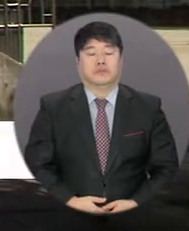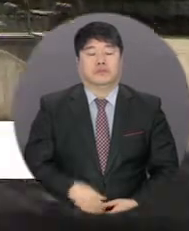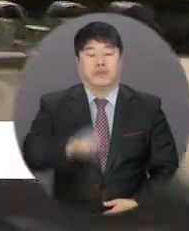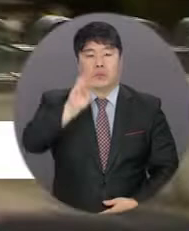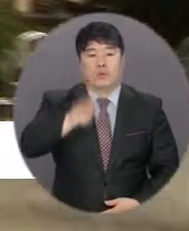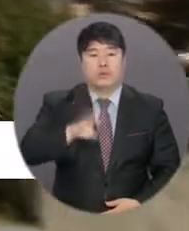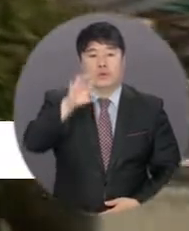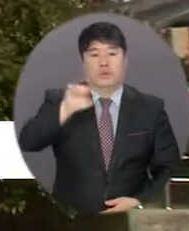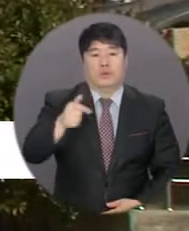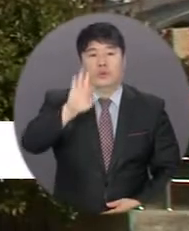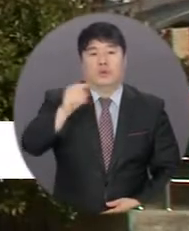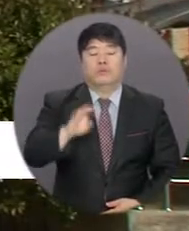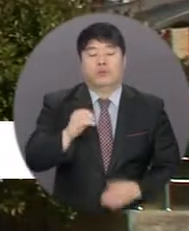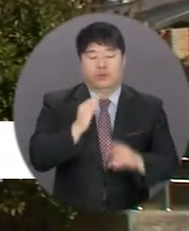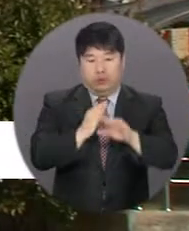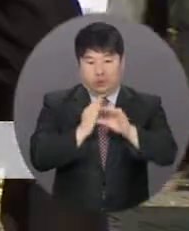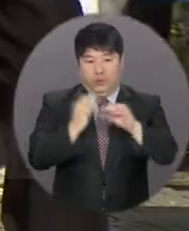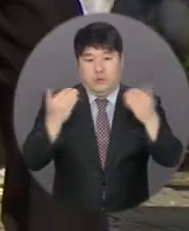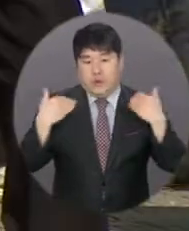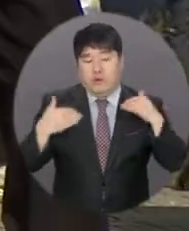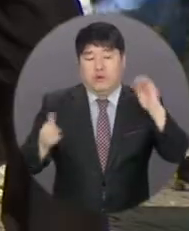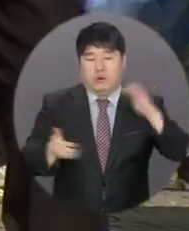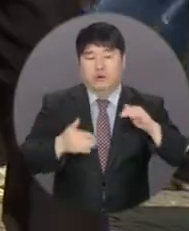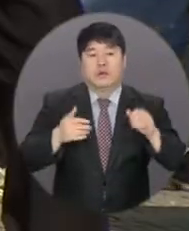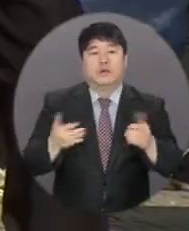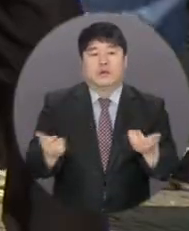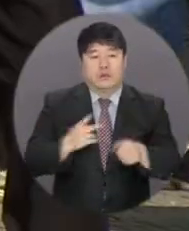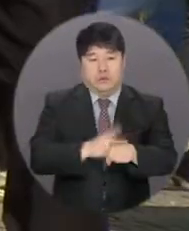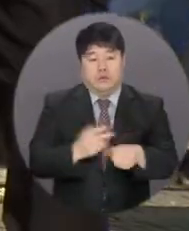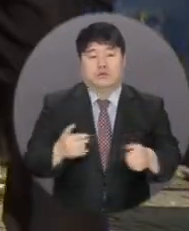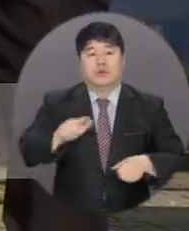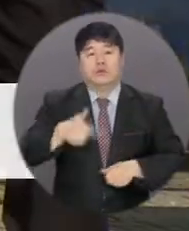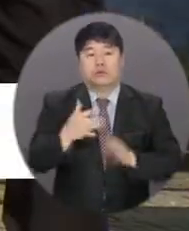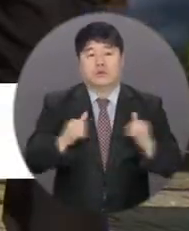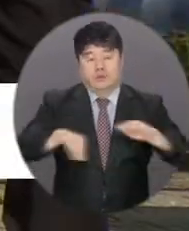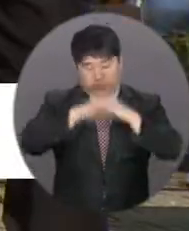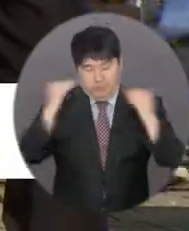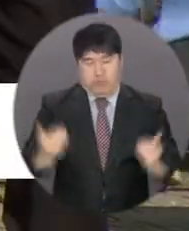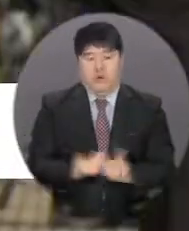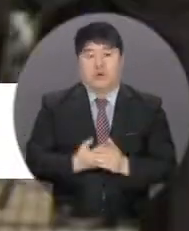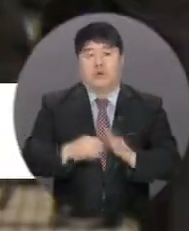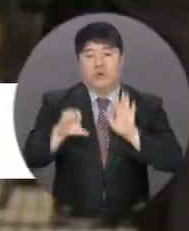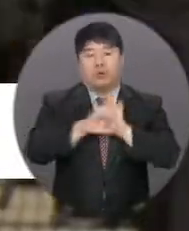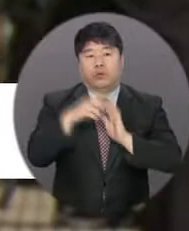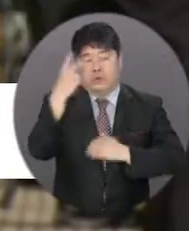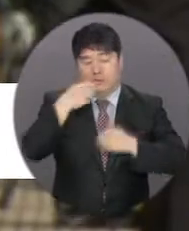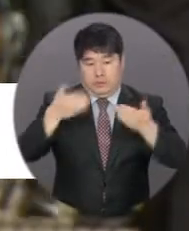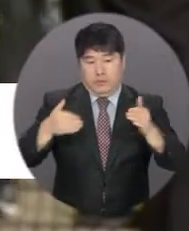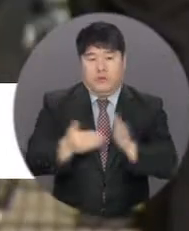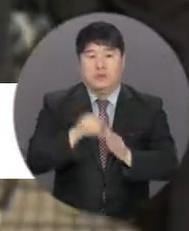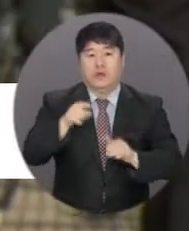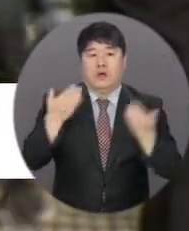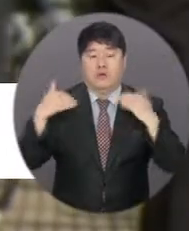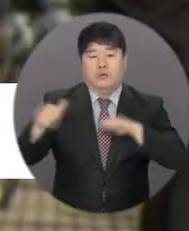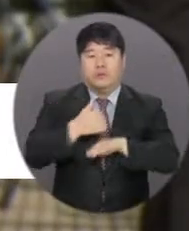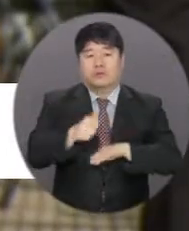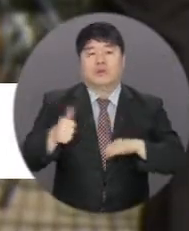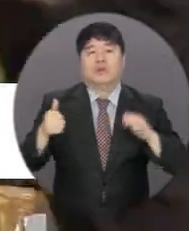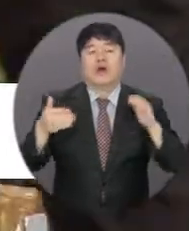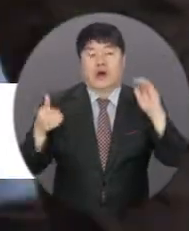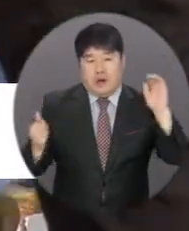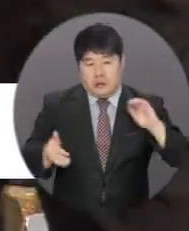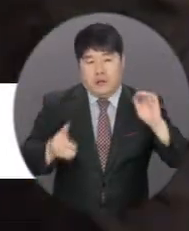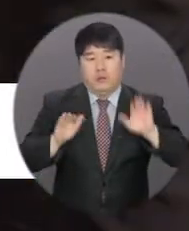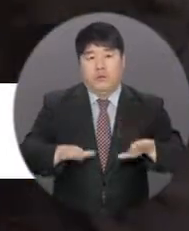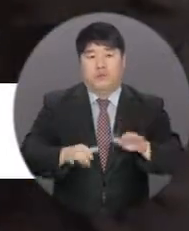광주 월봉 중학교 학생과 교직원 600여 명 전원이 코로나 검사를 받았습니다 이 학교에 다니는 학생이 오늘 확진